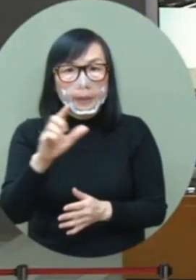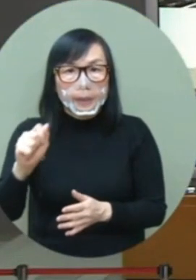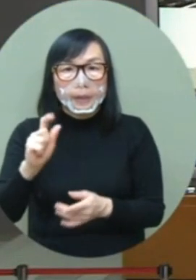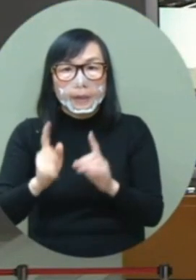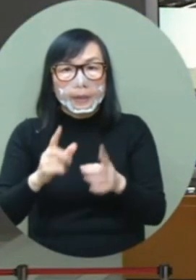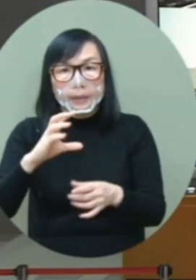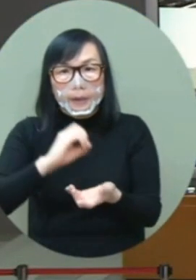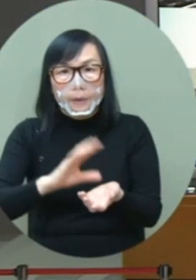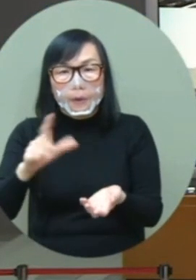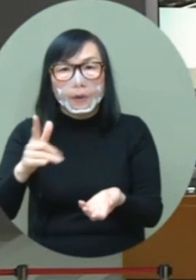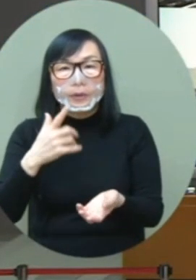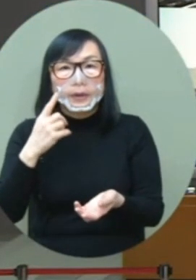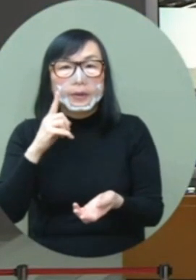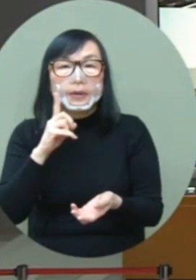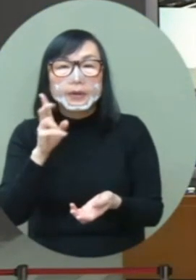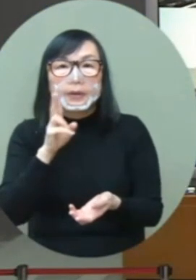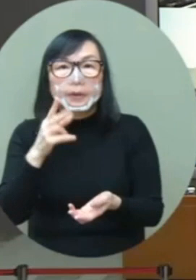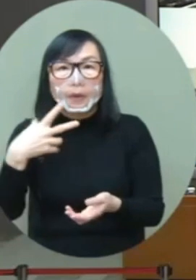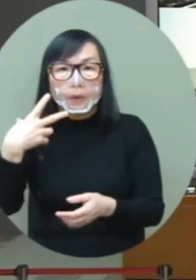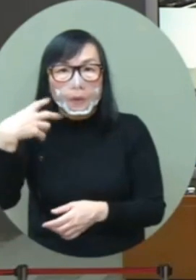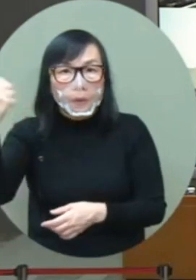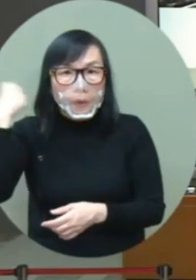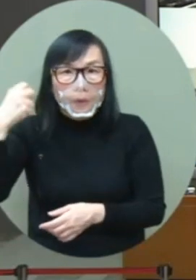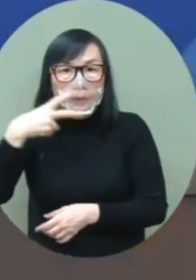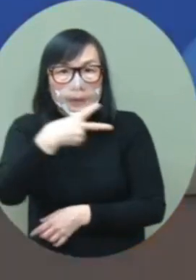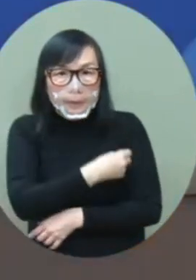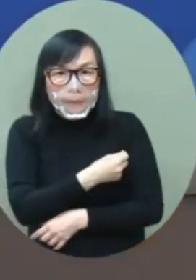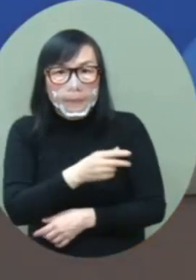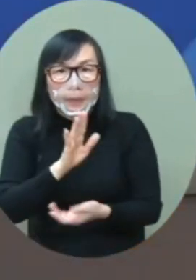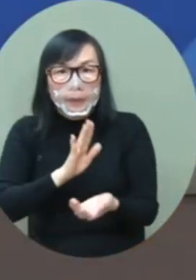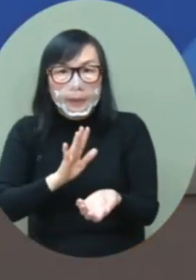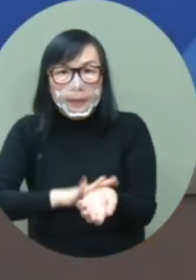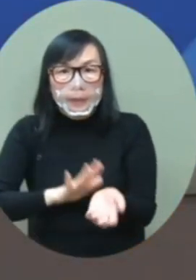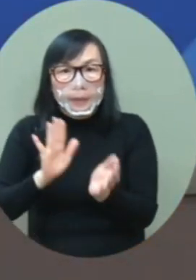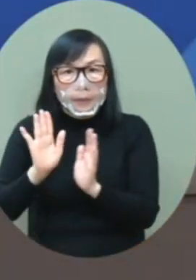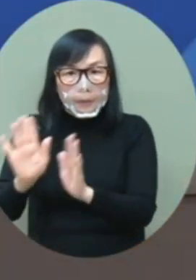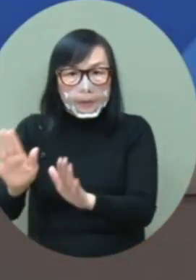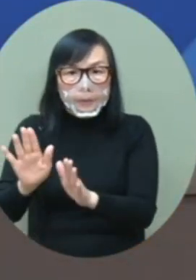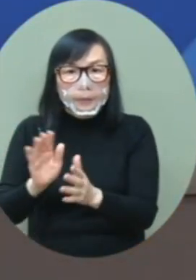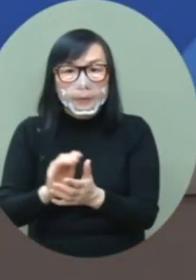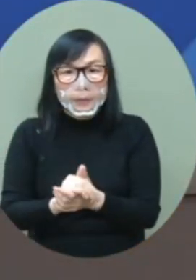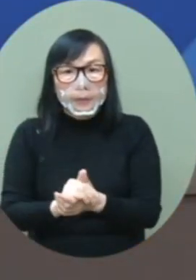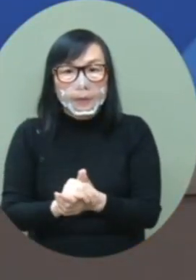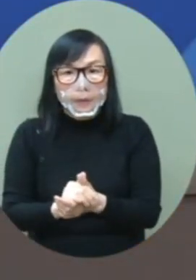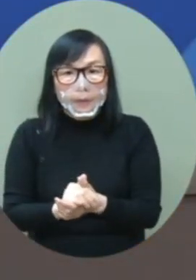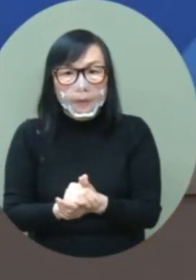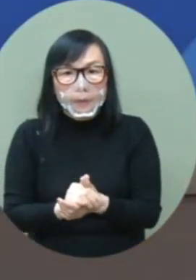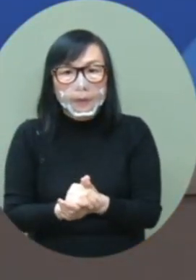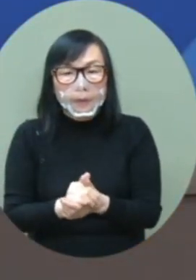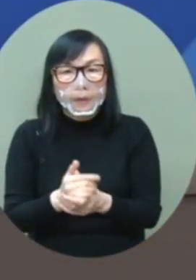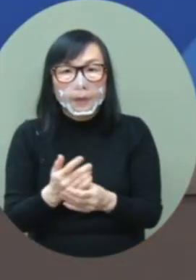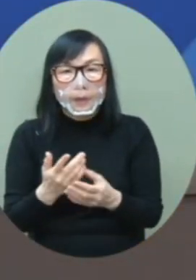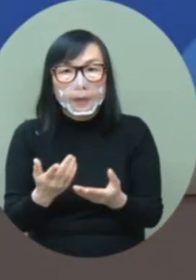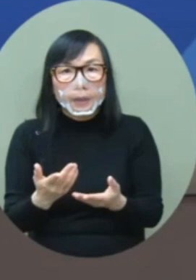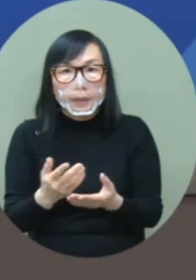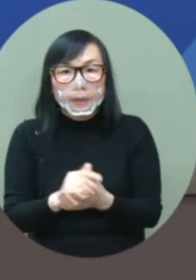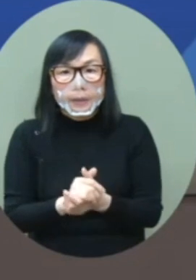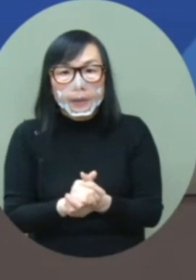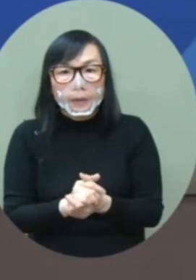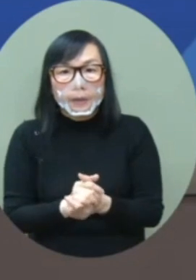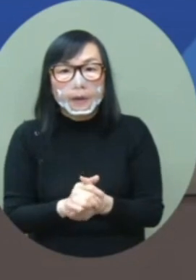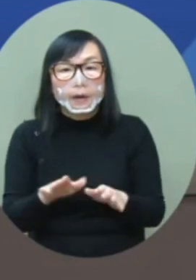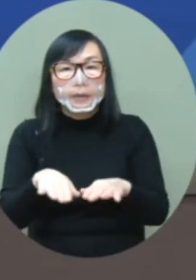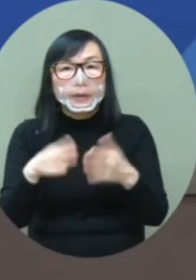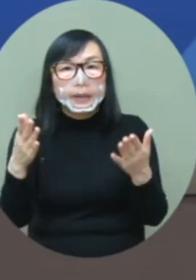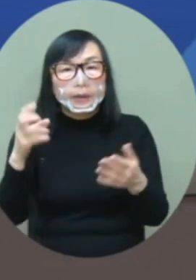其實相等於一支好強勁嘅針，佢產生嘅抗體咧係隨時係唔少得過6至9個月，同埋亦都開